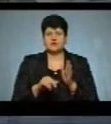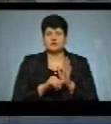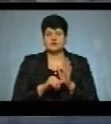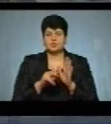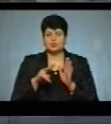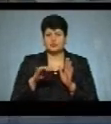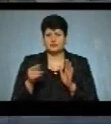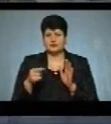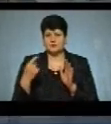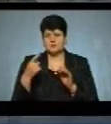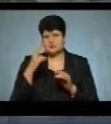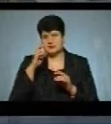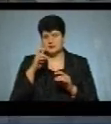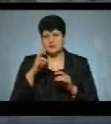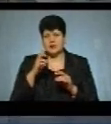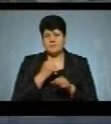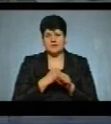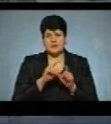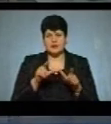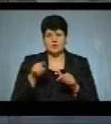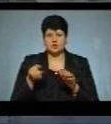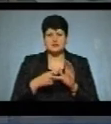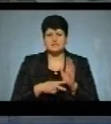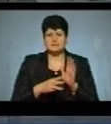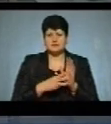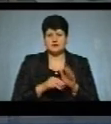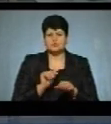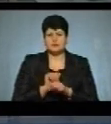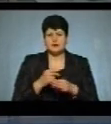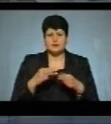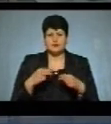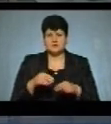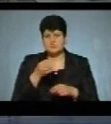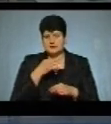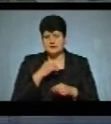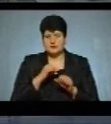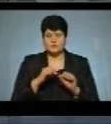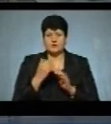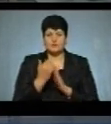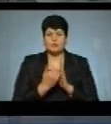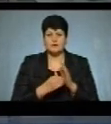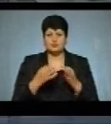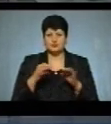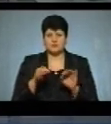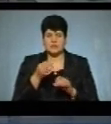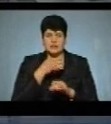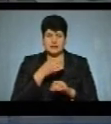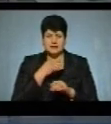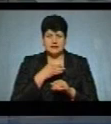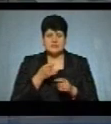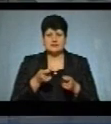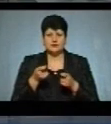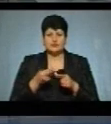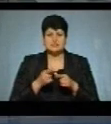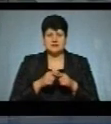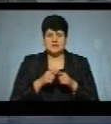лютого Тернопільська державно-комунальна аптека номер 78 призупинила продаж медикаментів за урядовою програмою «Доступні ліки». Завідувач цієї